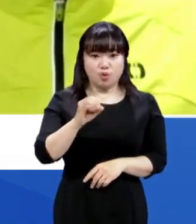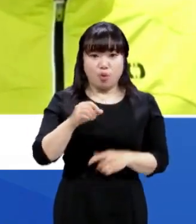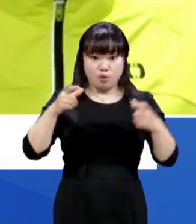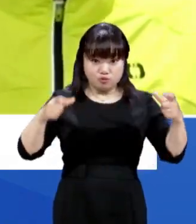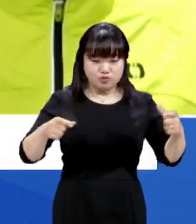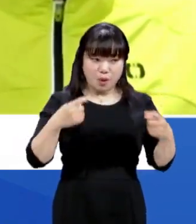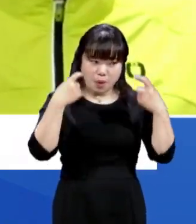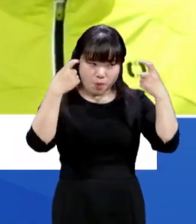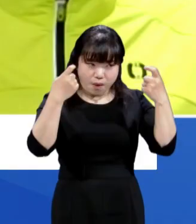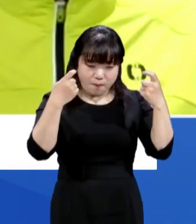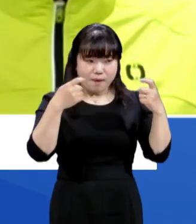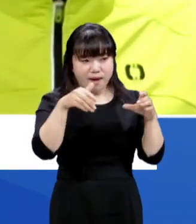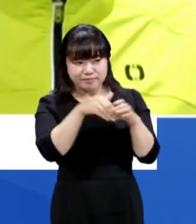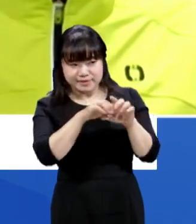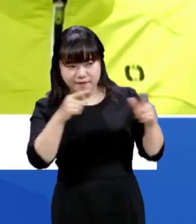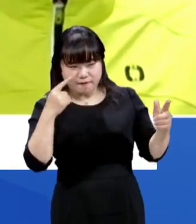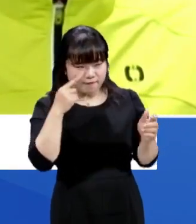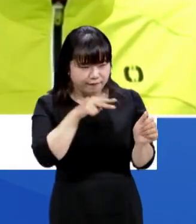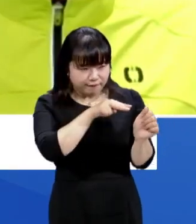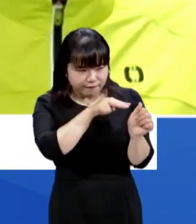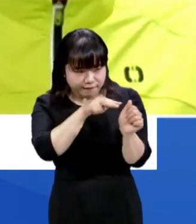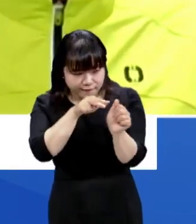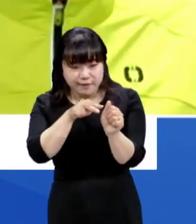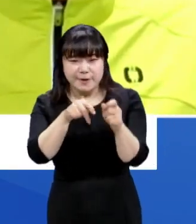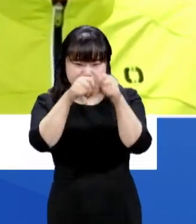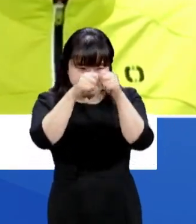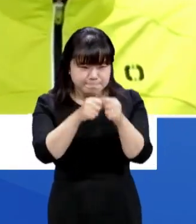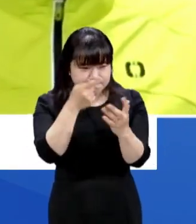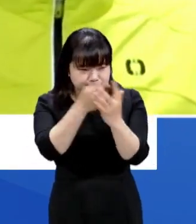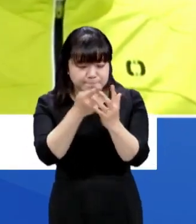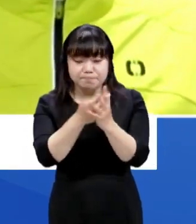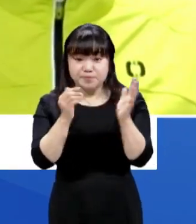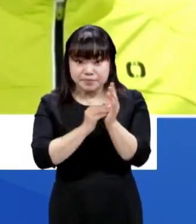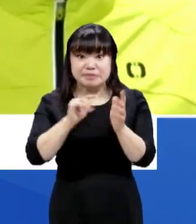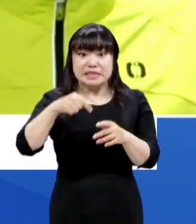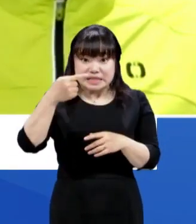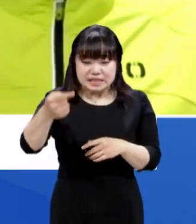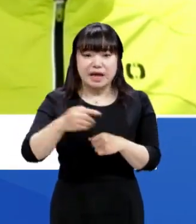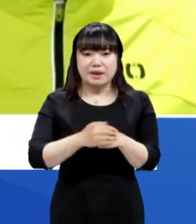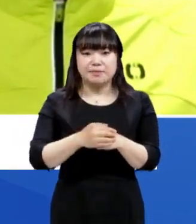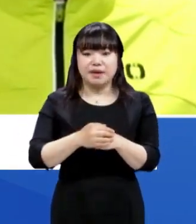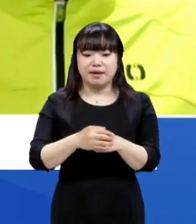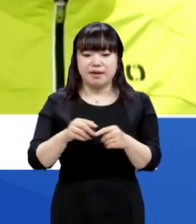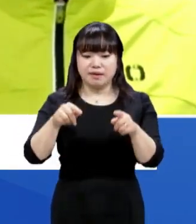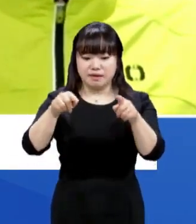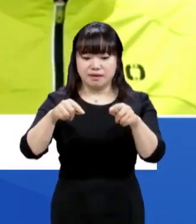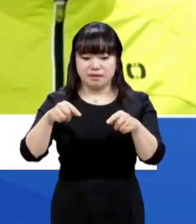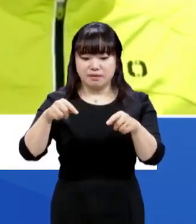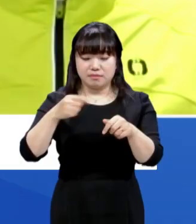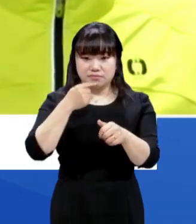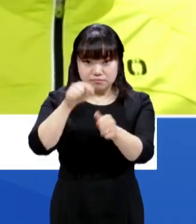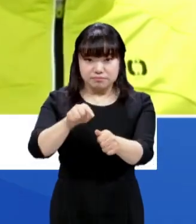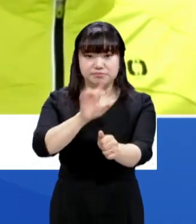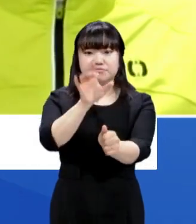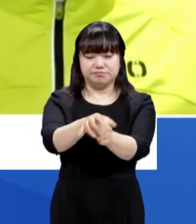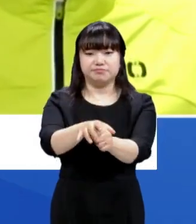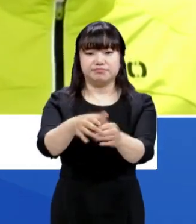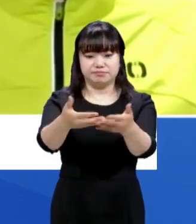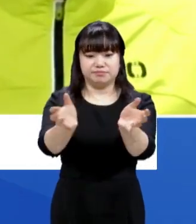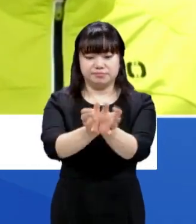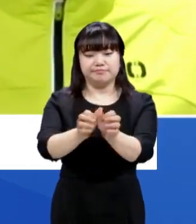회막을 분석해서 구체적인 사업계획을 세우는 것인데 용역을 주어서 진행한다고 합니다 이